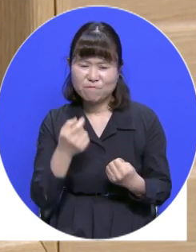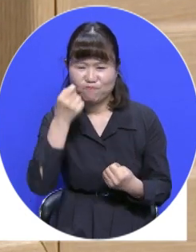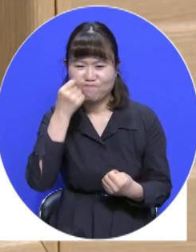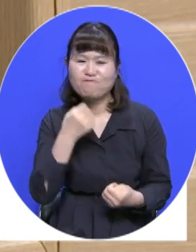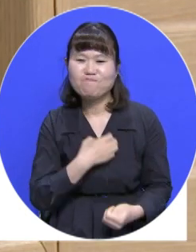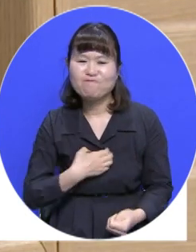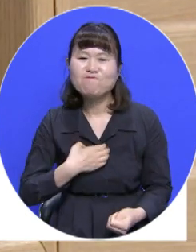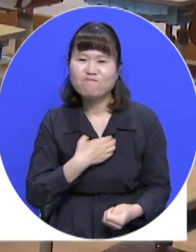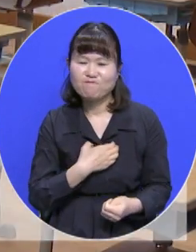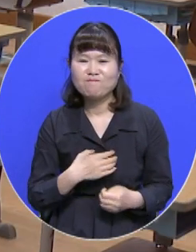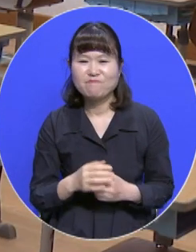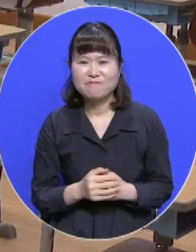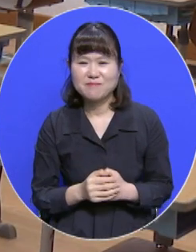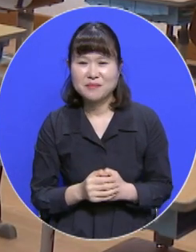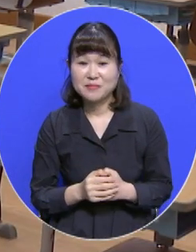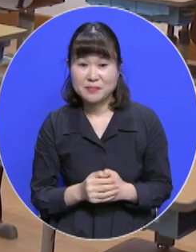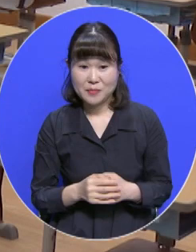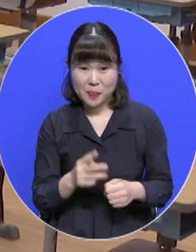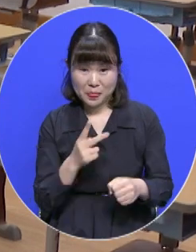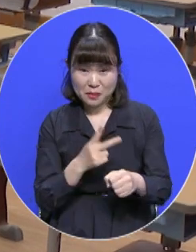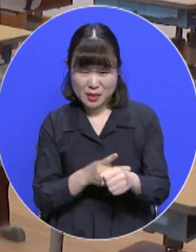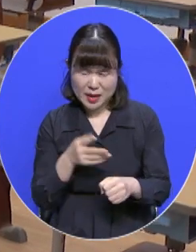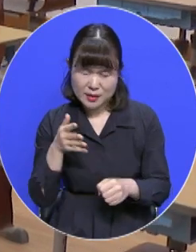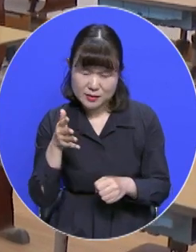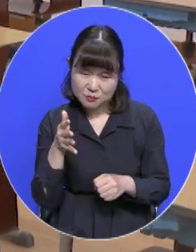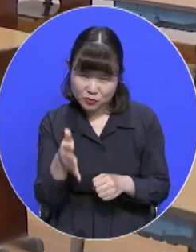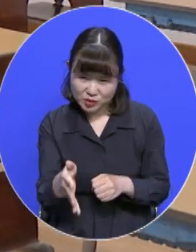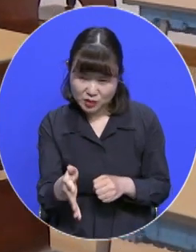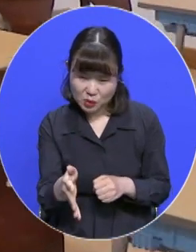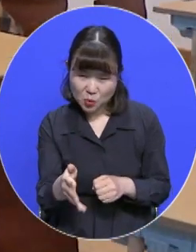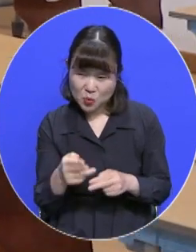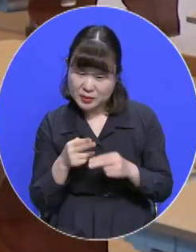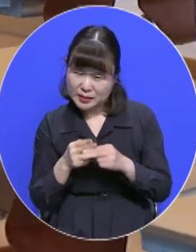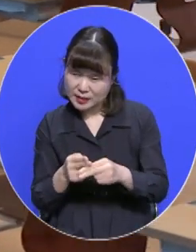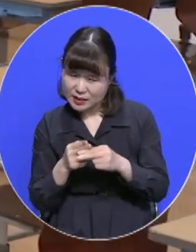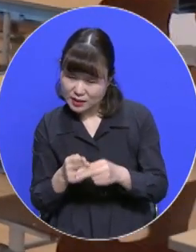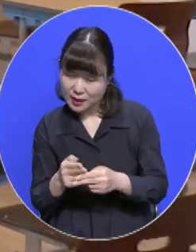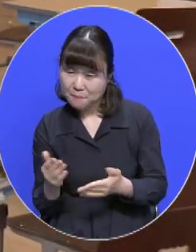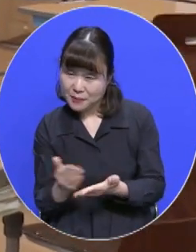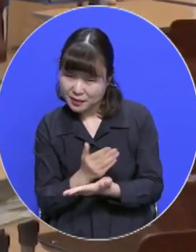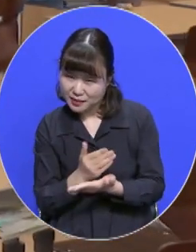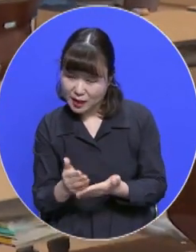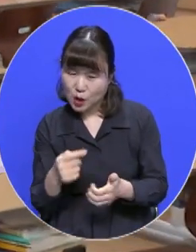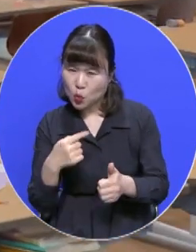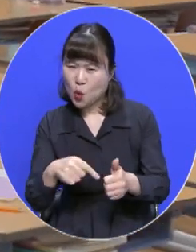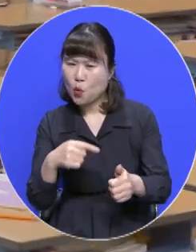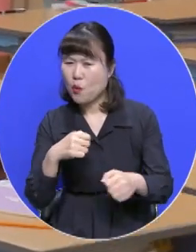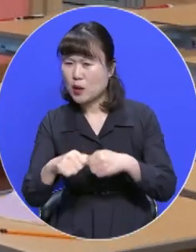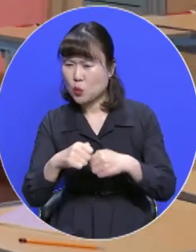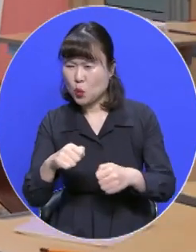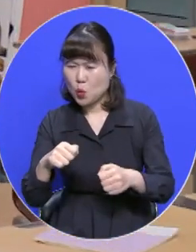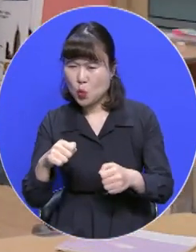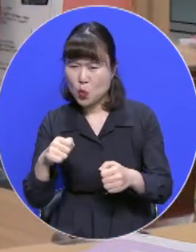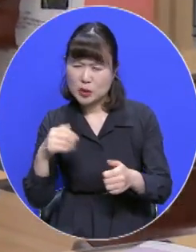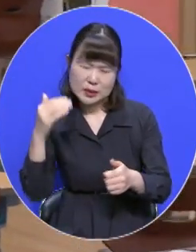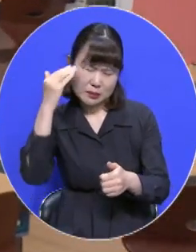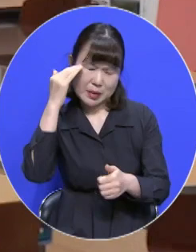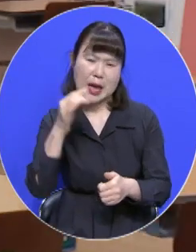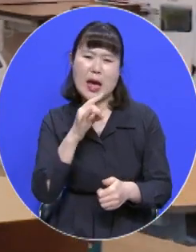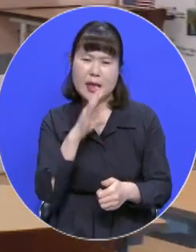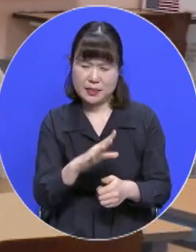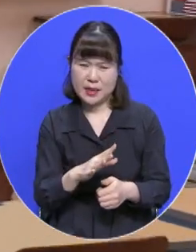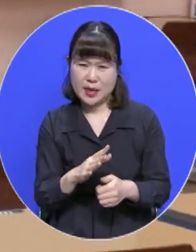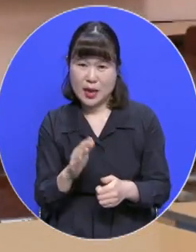되는 이런 사태까지 온 게 교사의 전문적이고 재량에 따른 판단과 교육활동을 침해해선 안 된다는